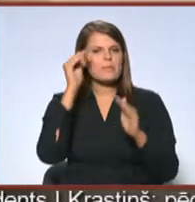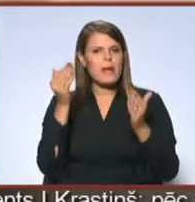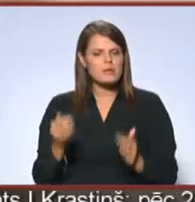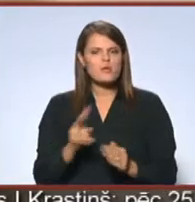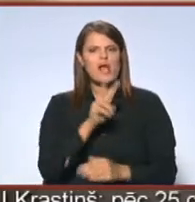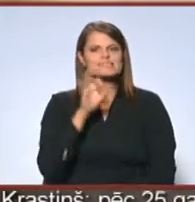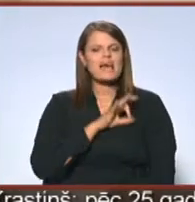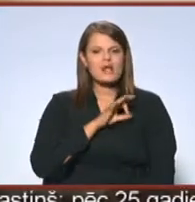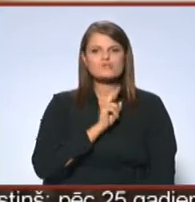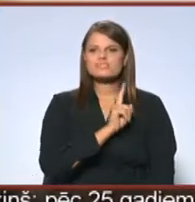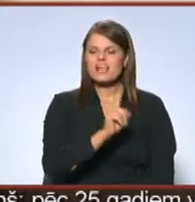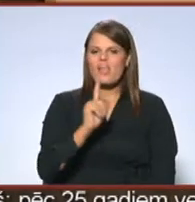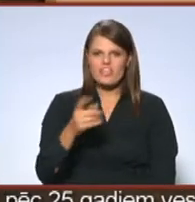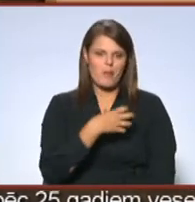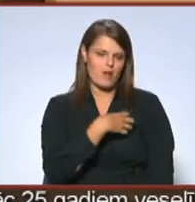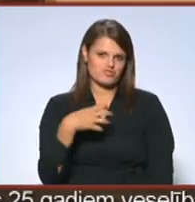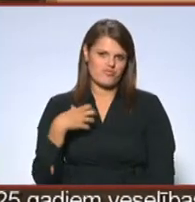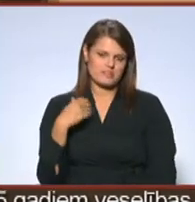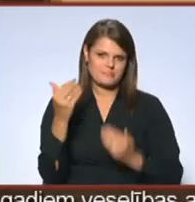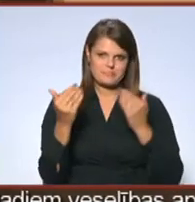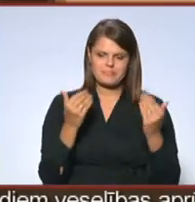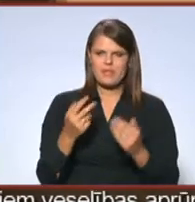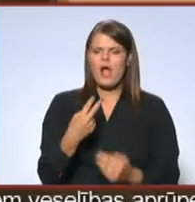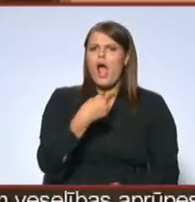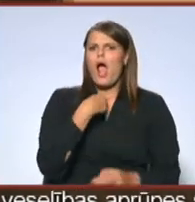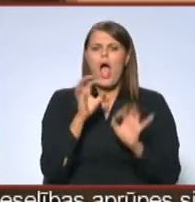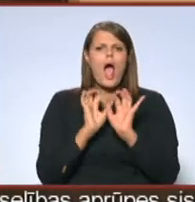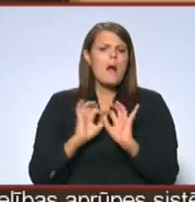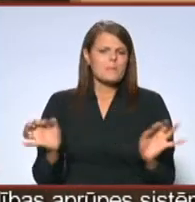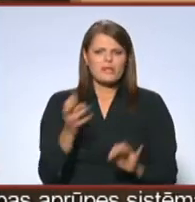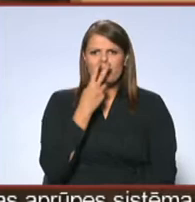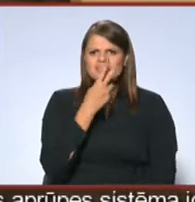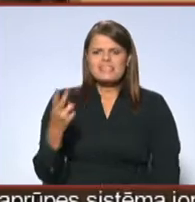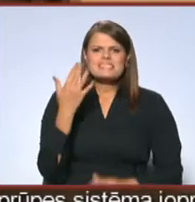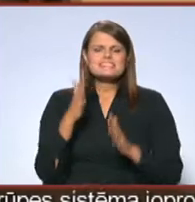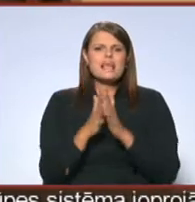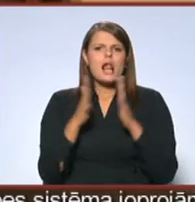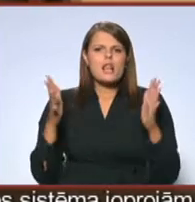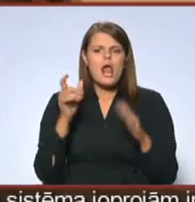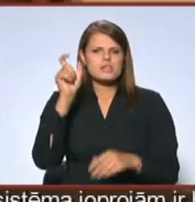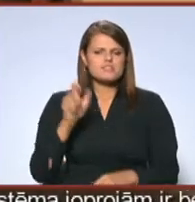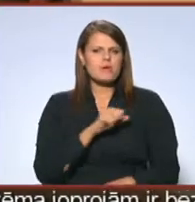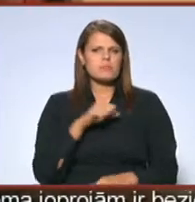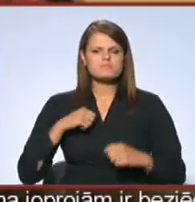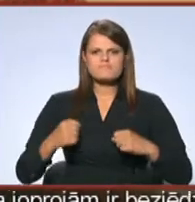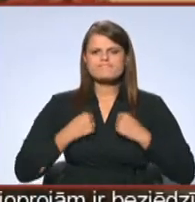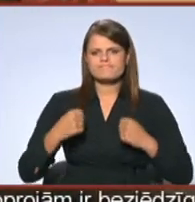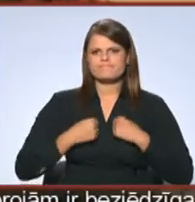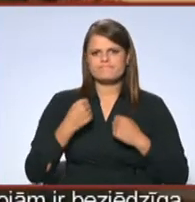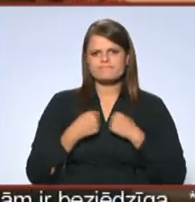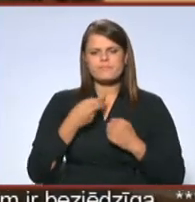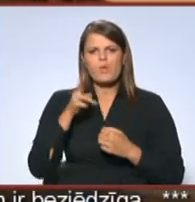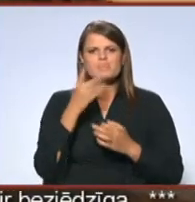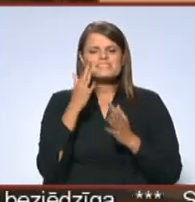raksturīgs katrai pašvaldībai vienkārši apbrīnojami skatīties cik liela ir cilvēku pašiniciatīva un cik